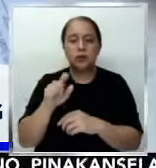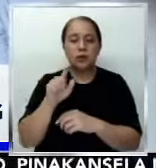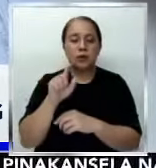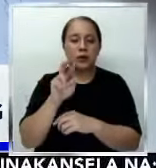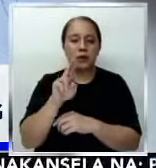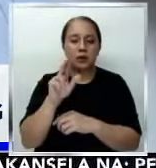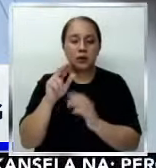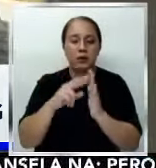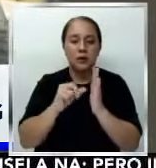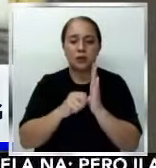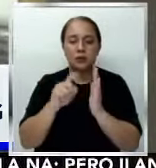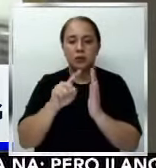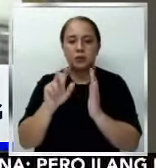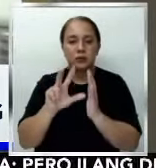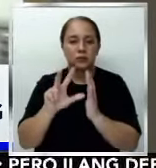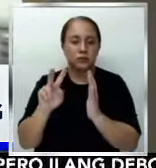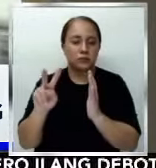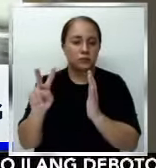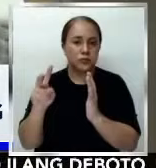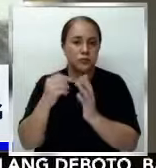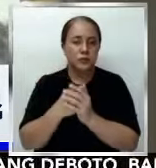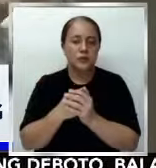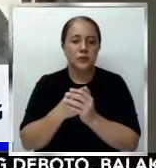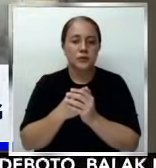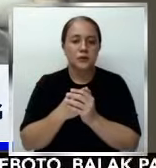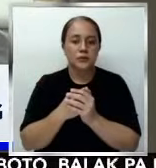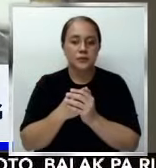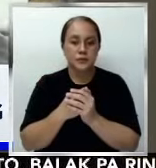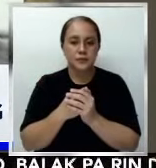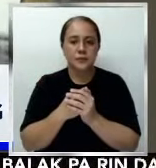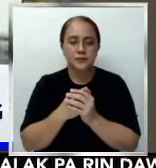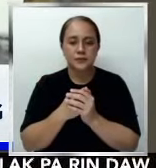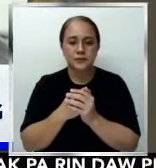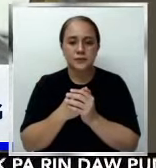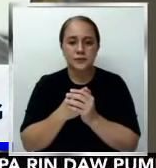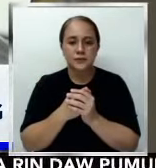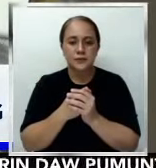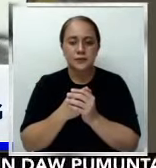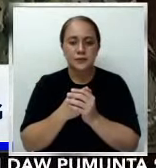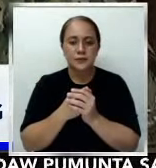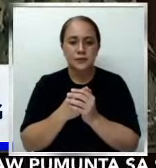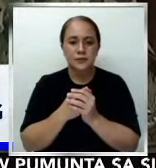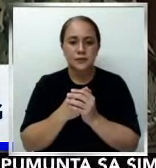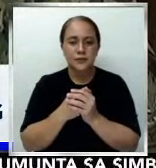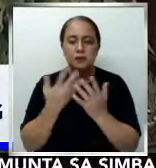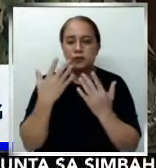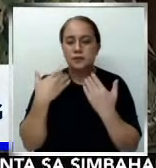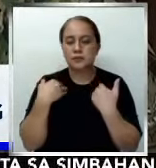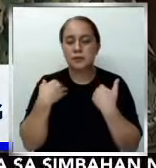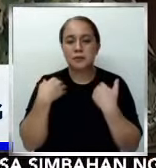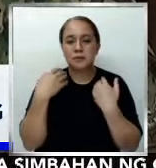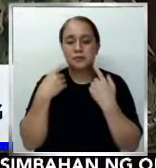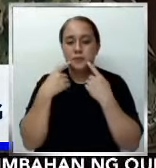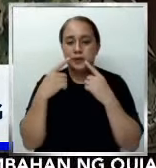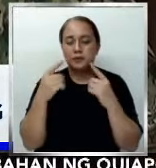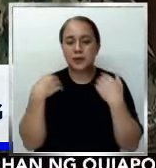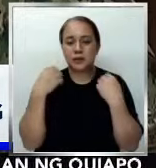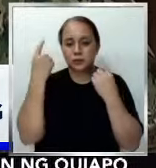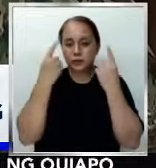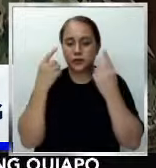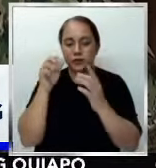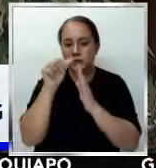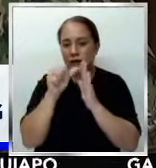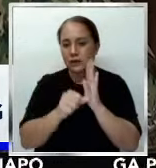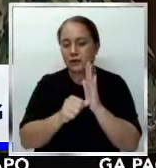Mandatory Reporting of Notifiable Diseases and Health Events of Public Health Concern Act. We are planning po to file yung